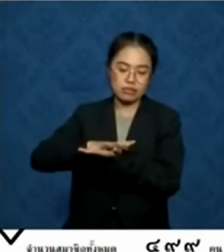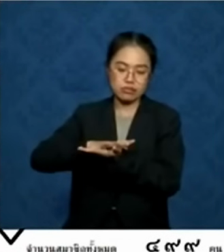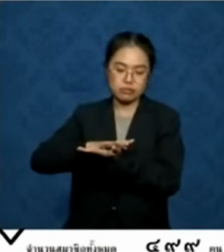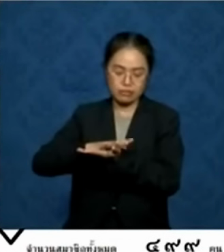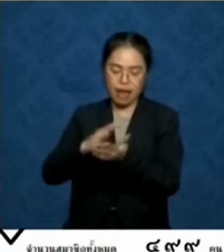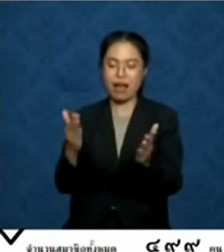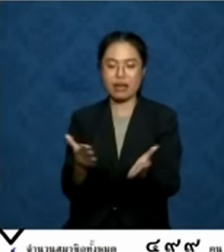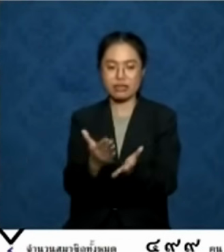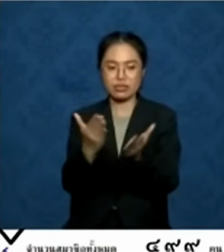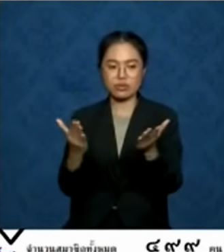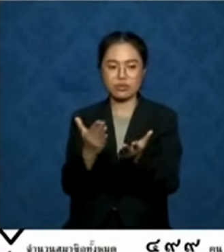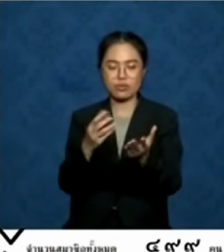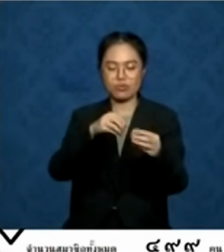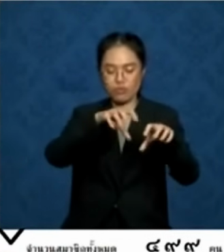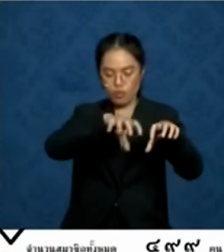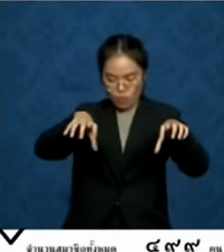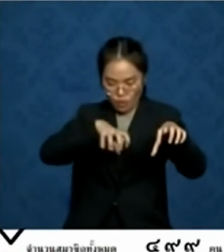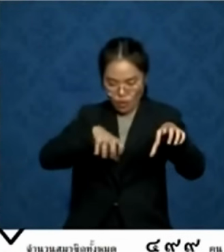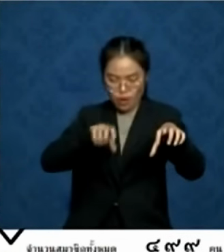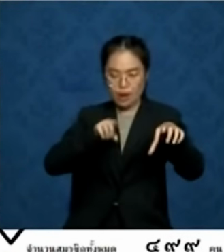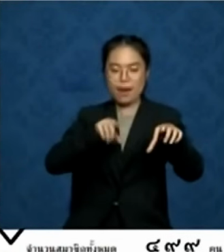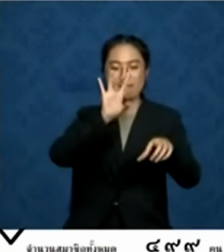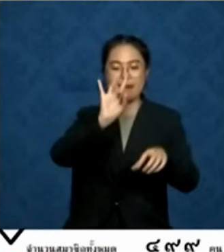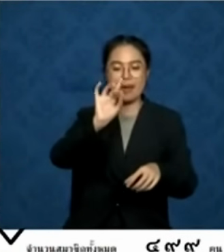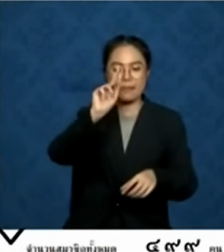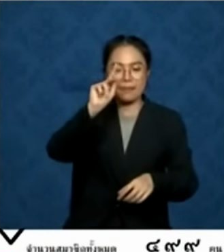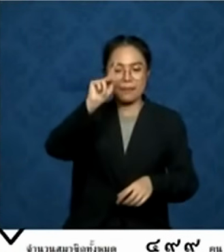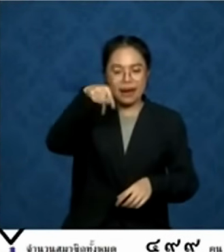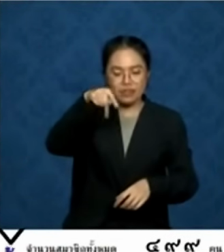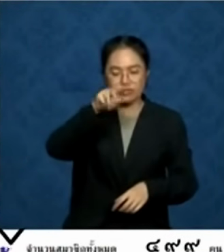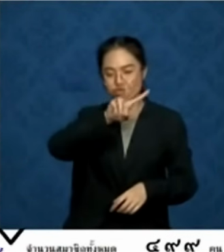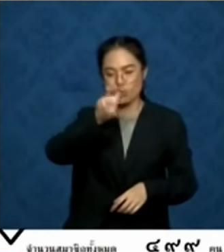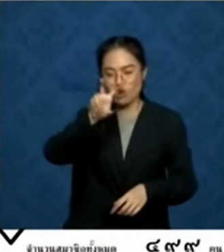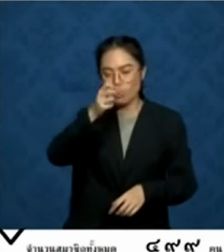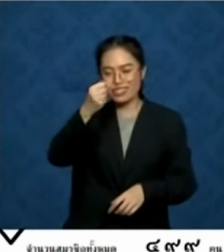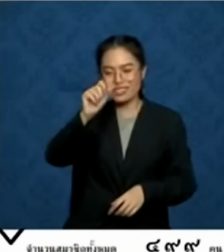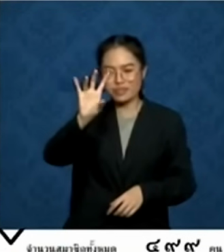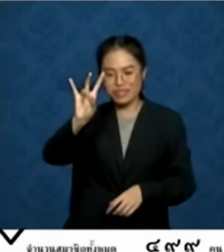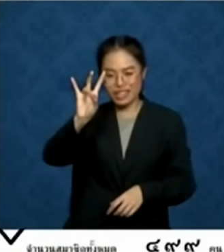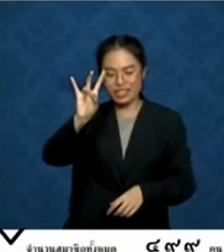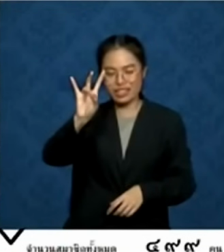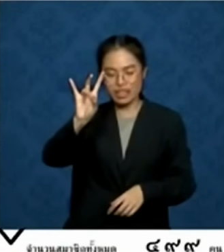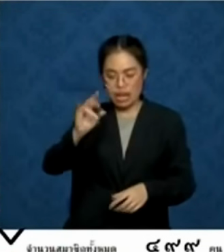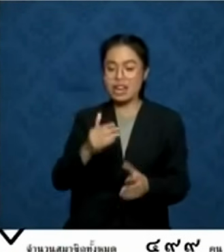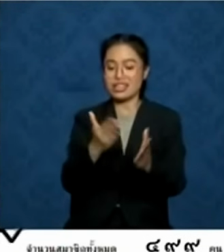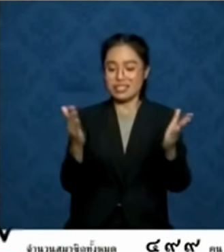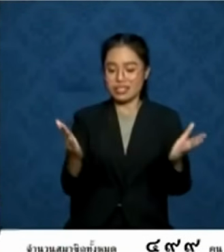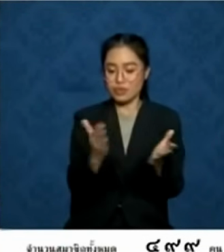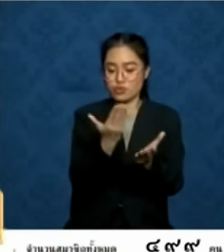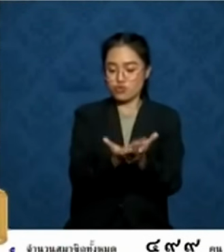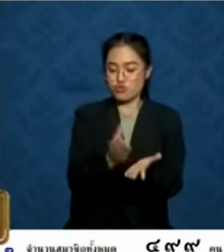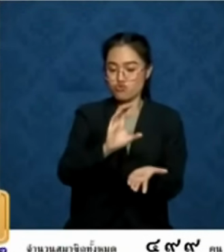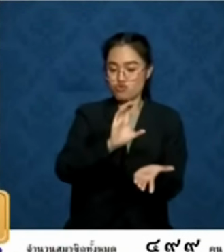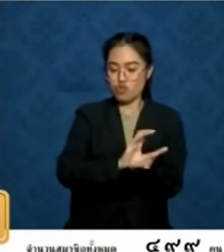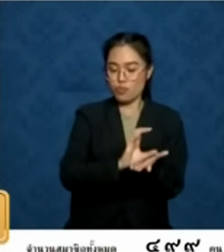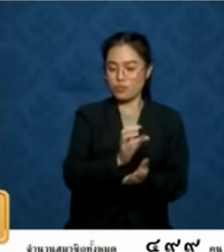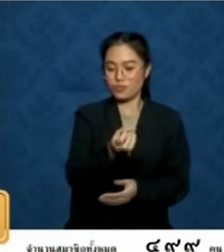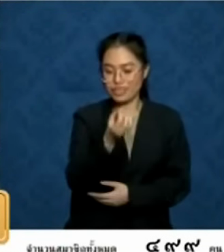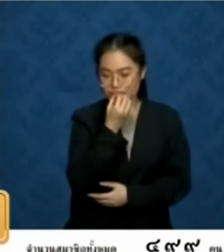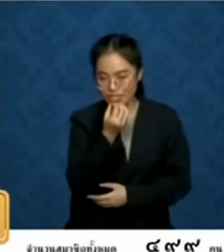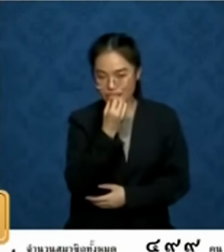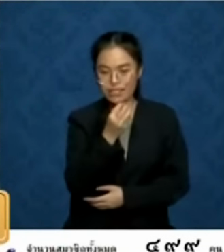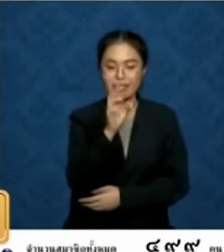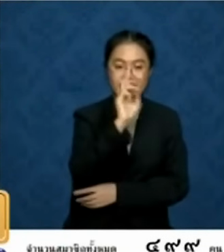ตำบล 8,217 แห่งสนับสนุนอาหารเสริมและอาหารกลาง